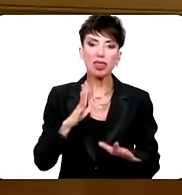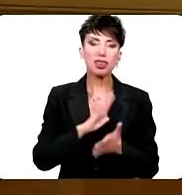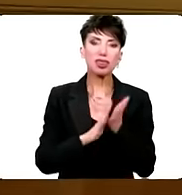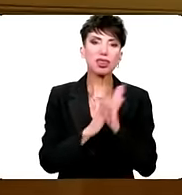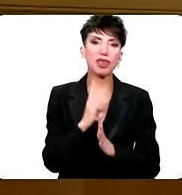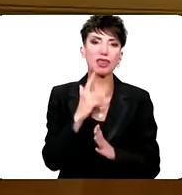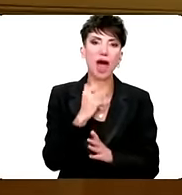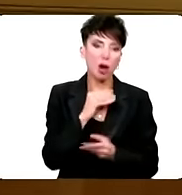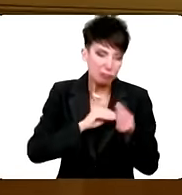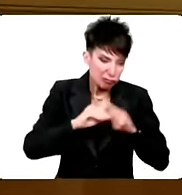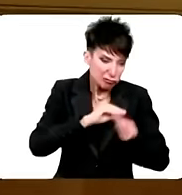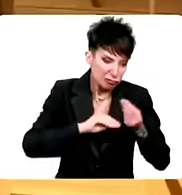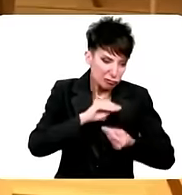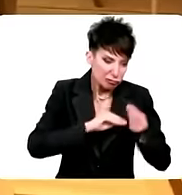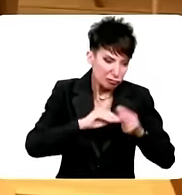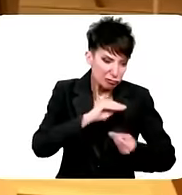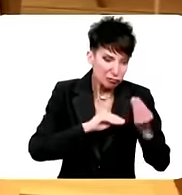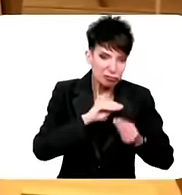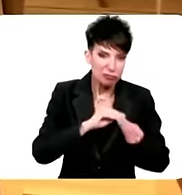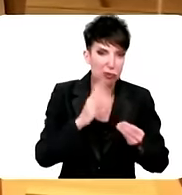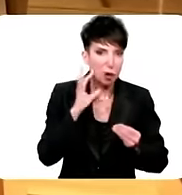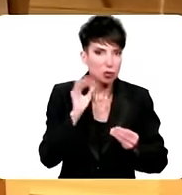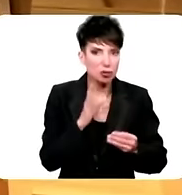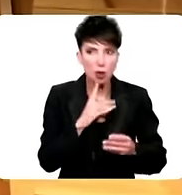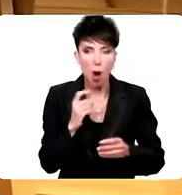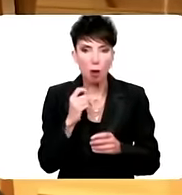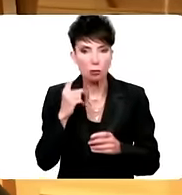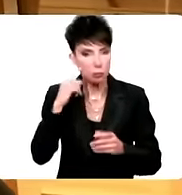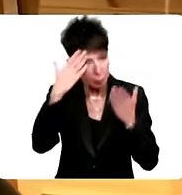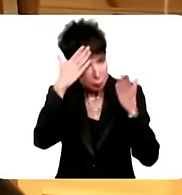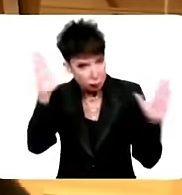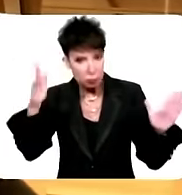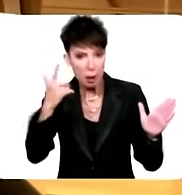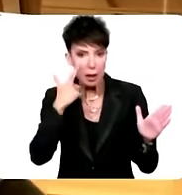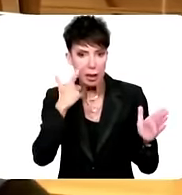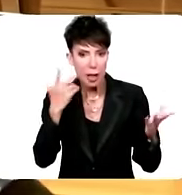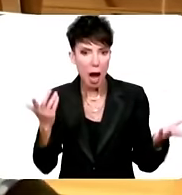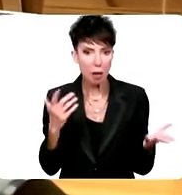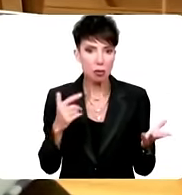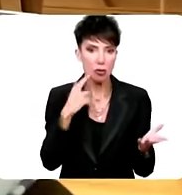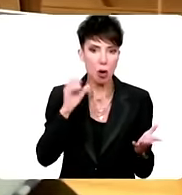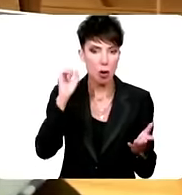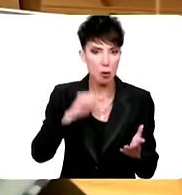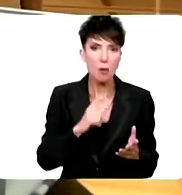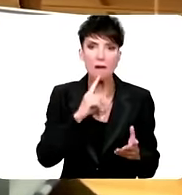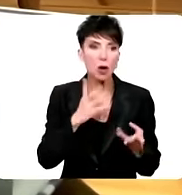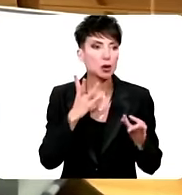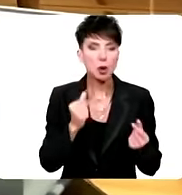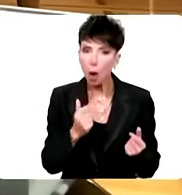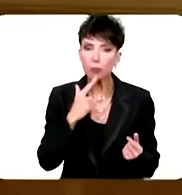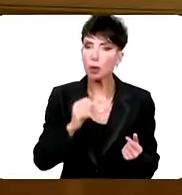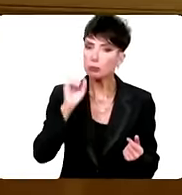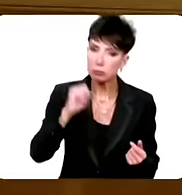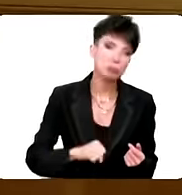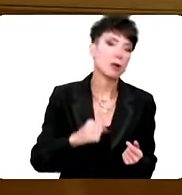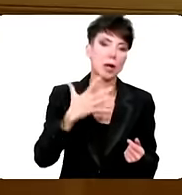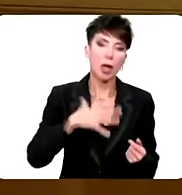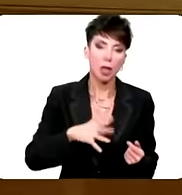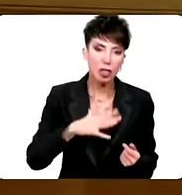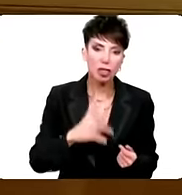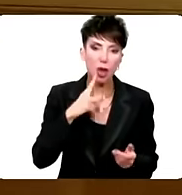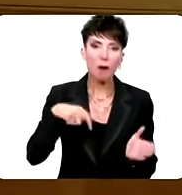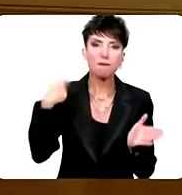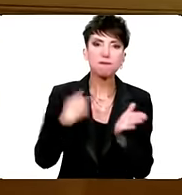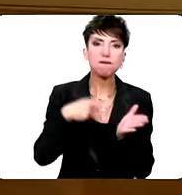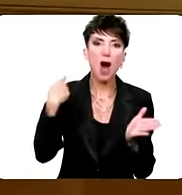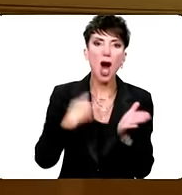Πού συμβαίνει. Να το δούμε. Να το δούμε με ανοιχτό μυαλό. Να το δούμε και να συνεχίσουμε αυτόν τον τρόπο και τη μείωση της πολιτικής μείωσης των φόρων.